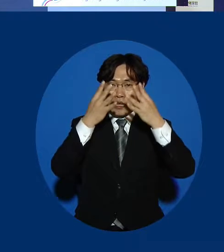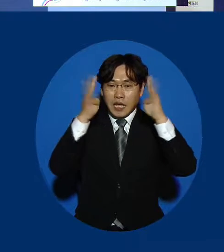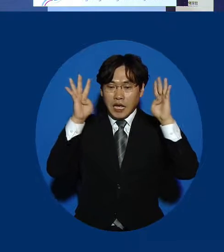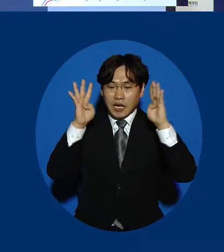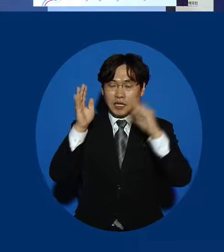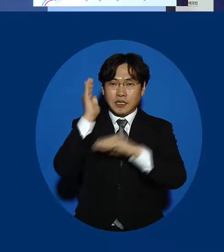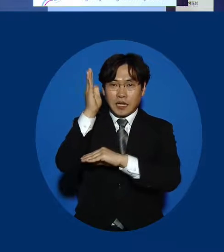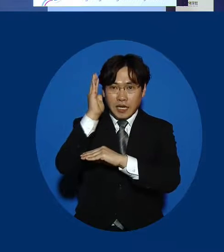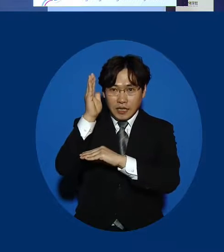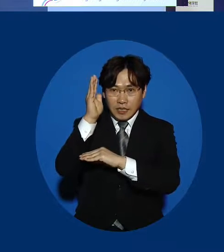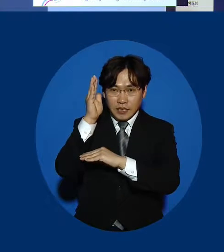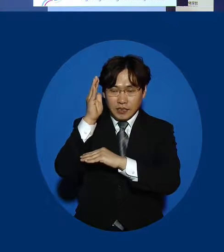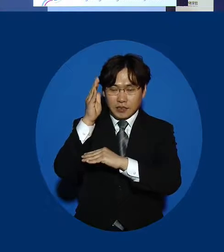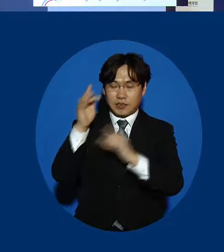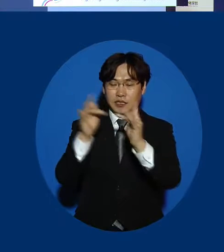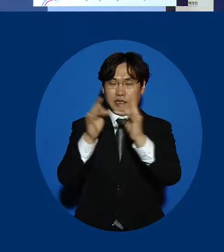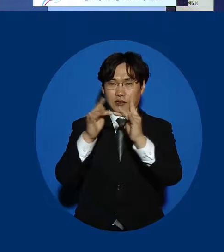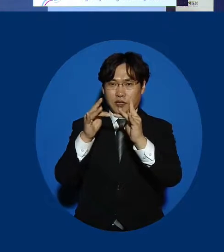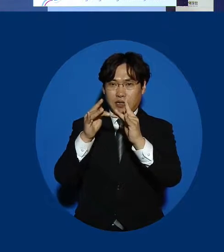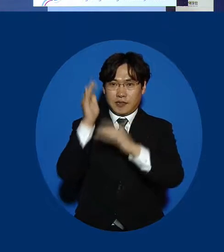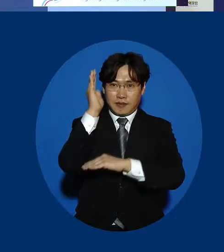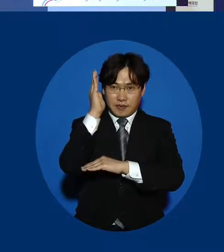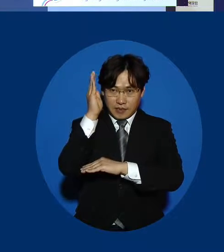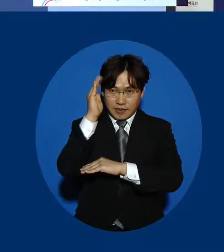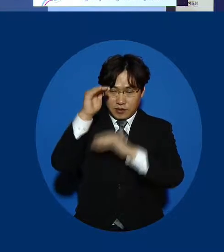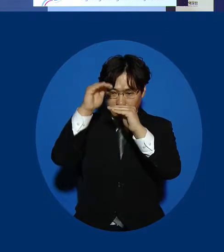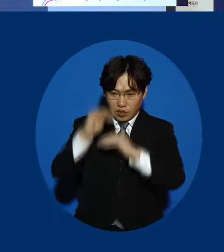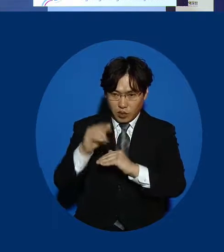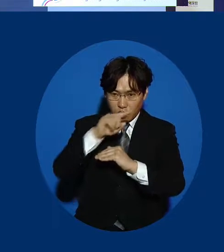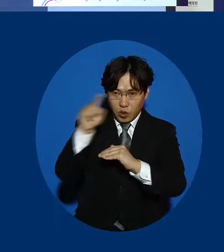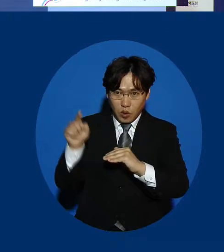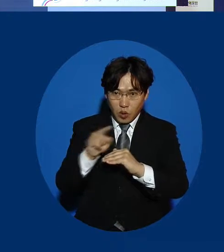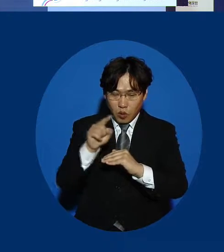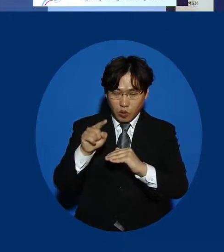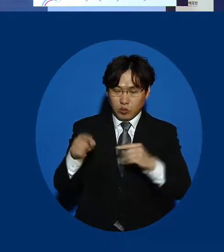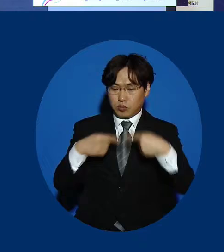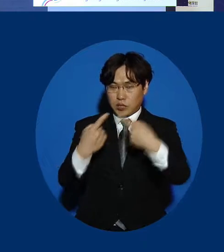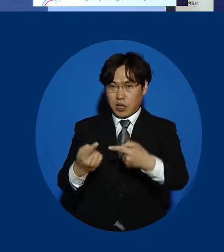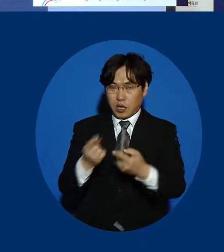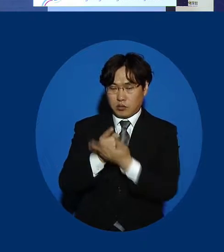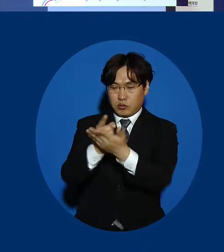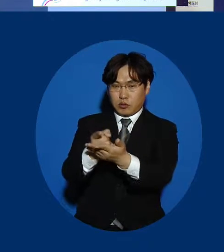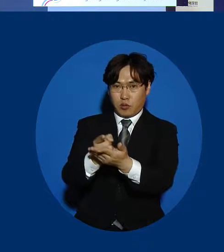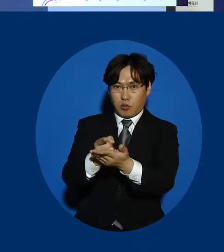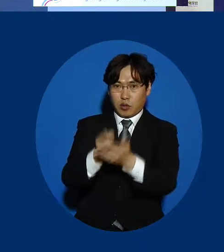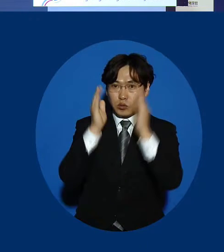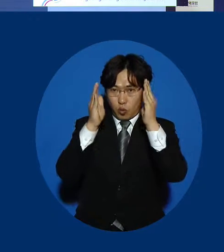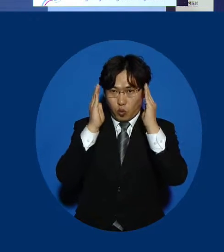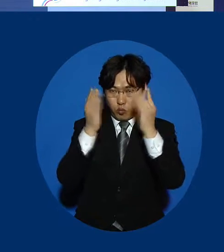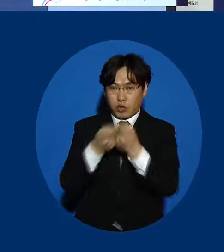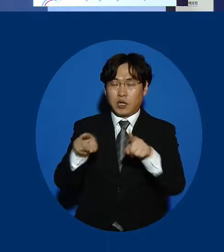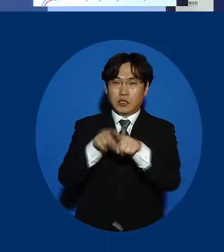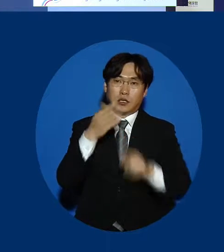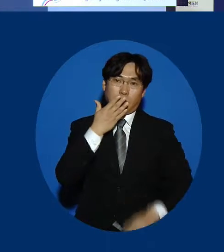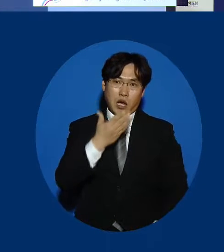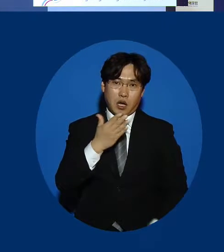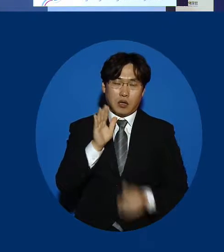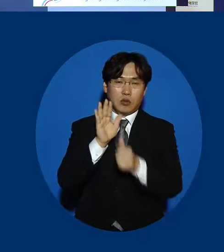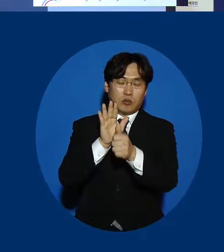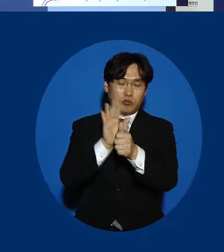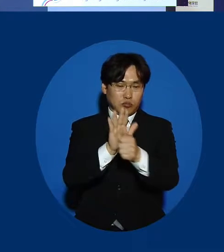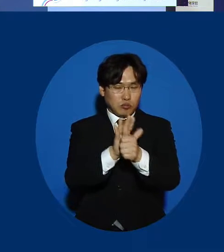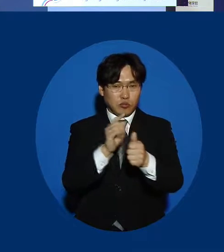올라온 강좌들이 있거든요. 그래서 이쪽 강좌를 대리 수강하게 한다든가 내지는